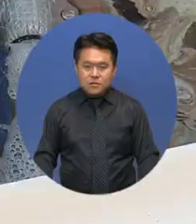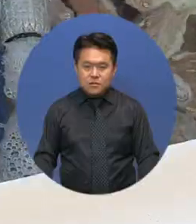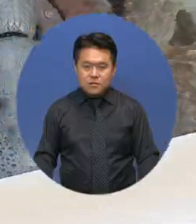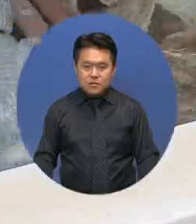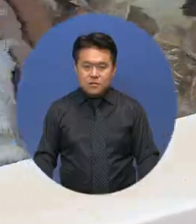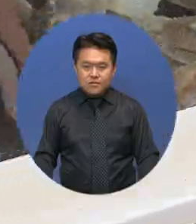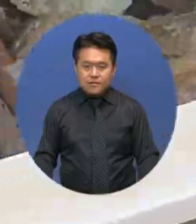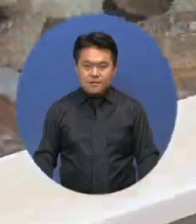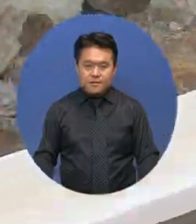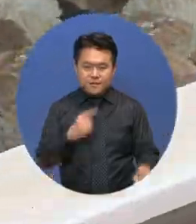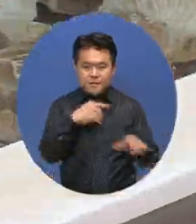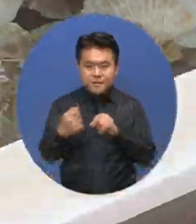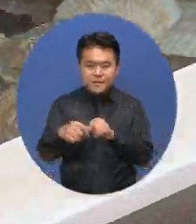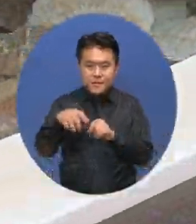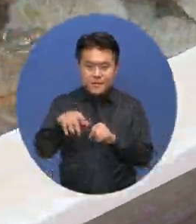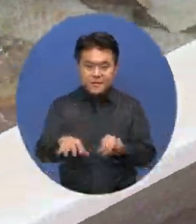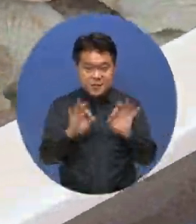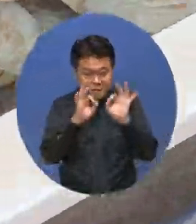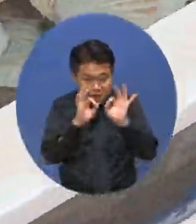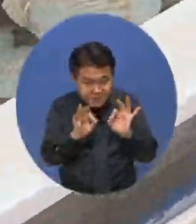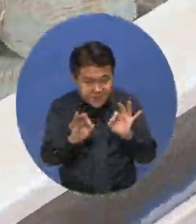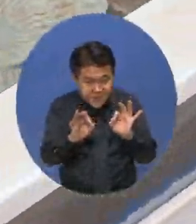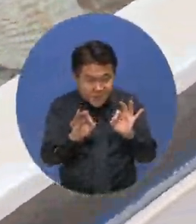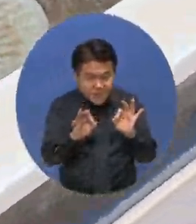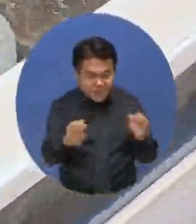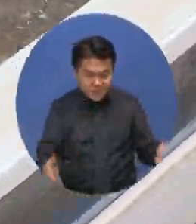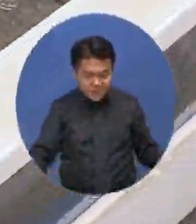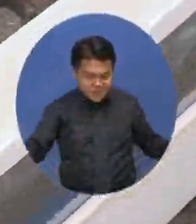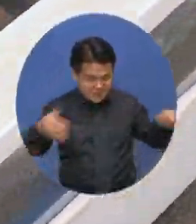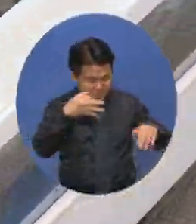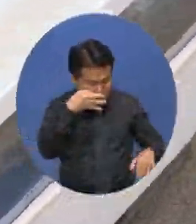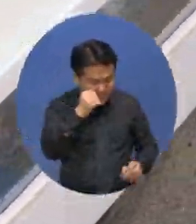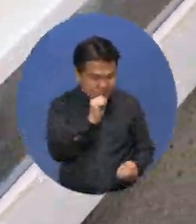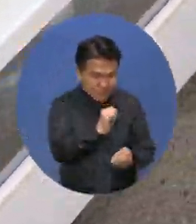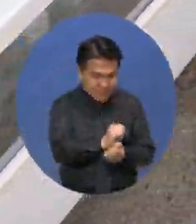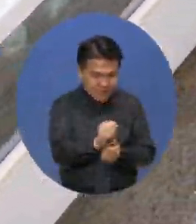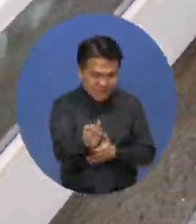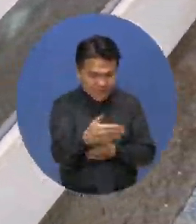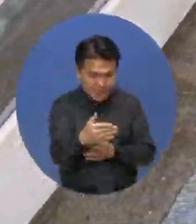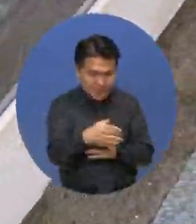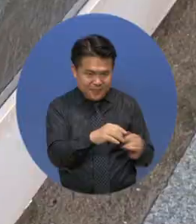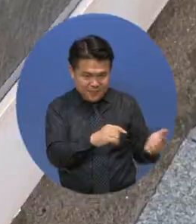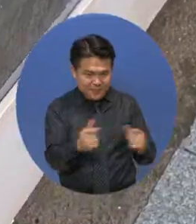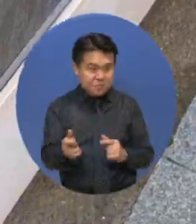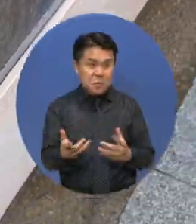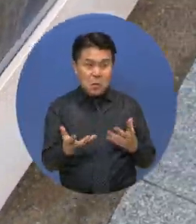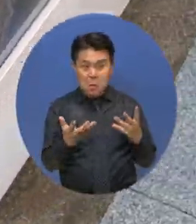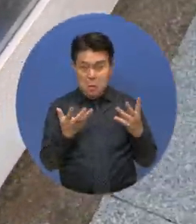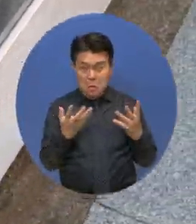바닷가 마을답게 수족관에는 싱싱한 조개와 팔어 등